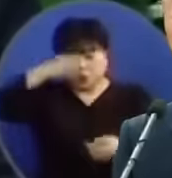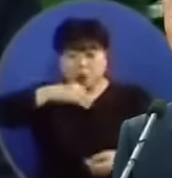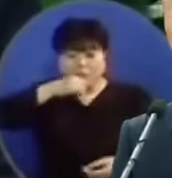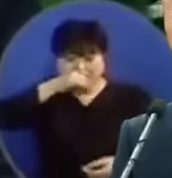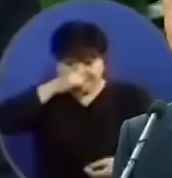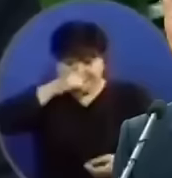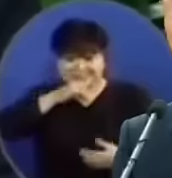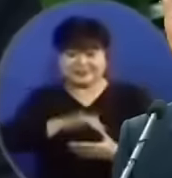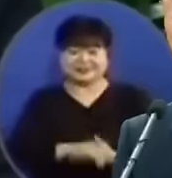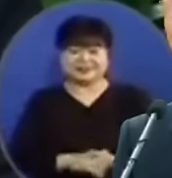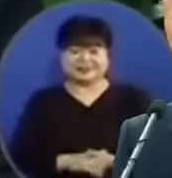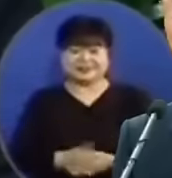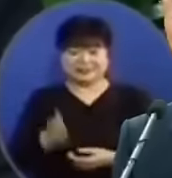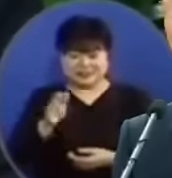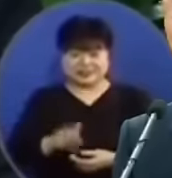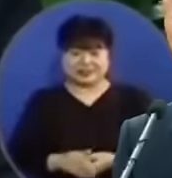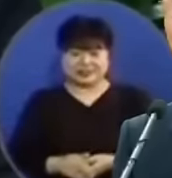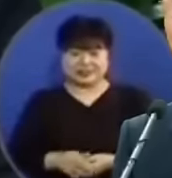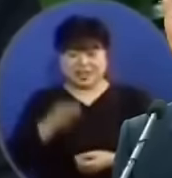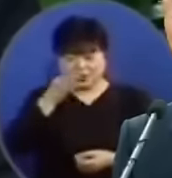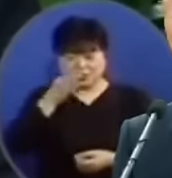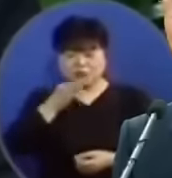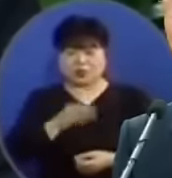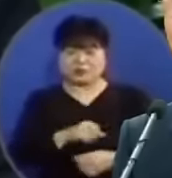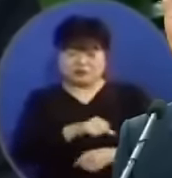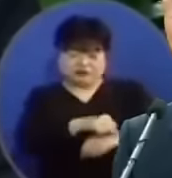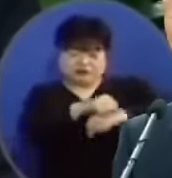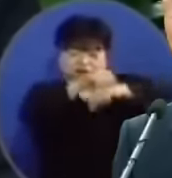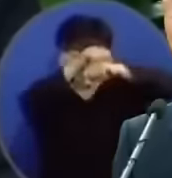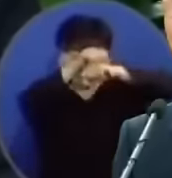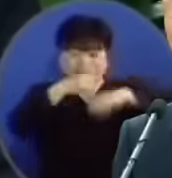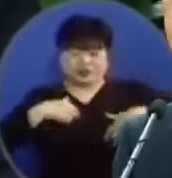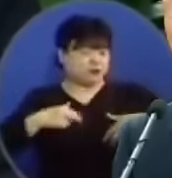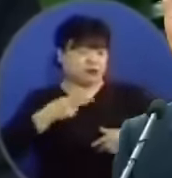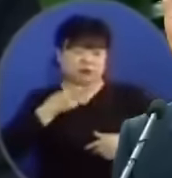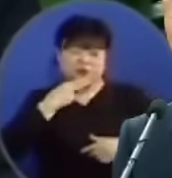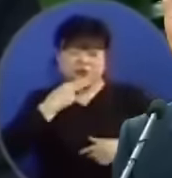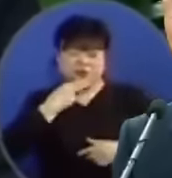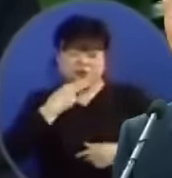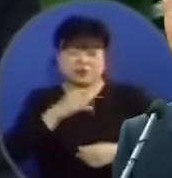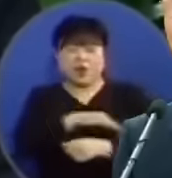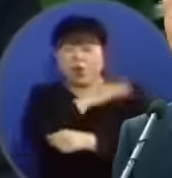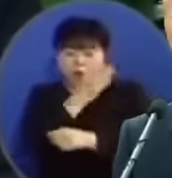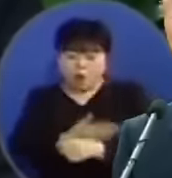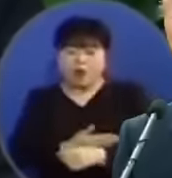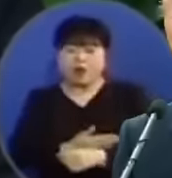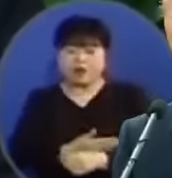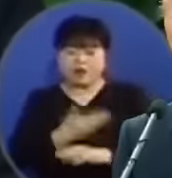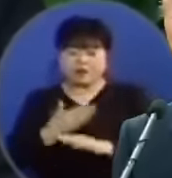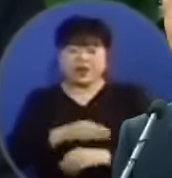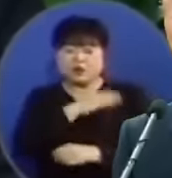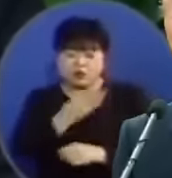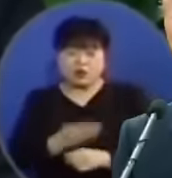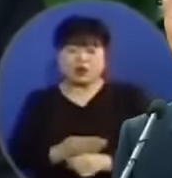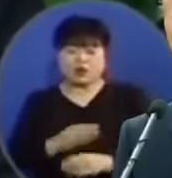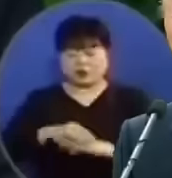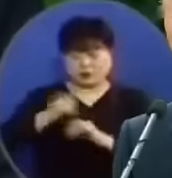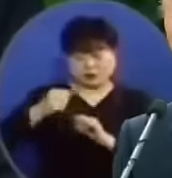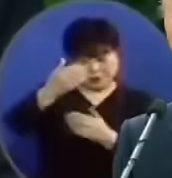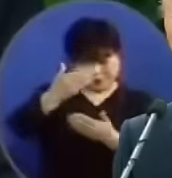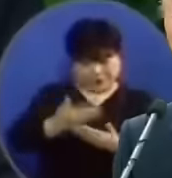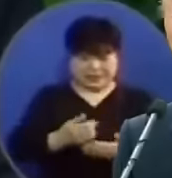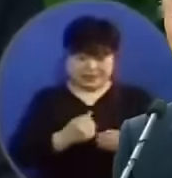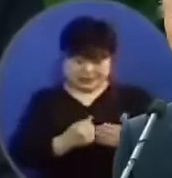있습니다. 그러나 그것을 많이 쌓아놓는다고 기쁨이 오지 않습니다. 권력은 항상 또 다른 권력의 도전을 받기